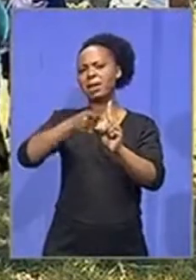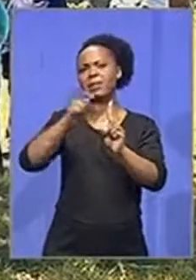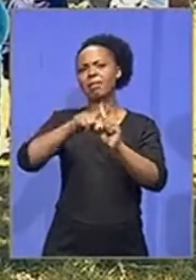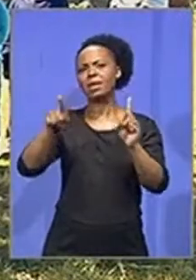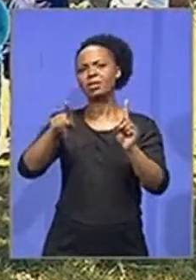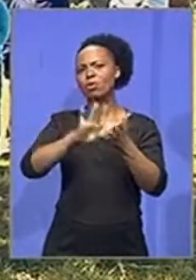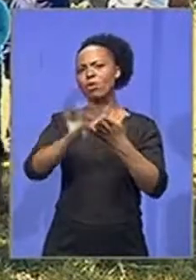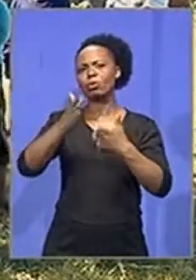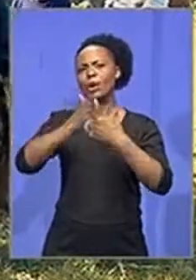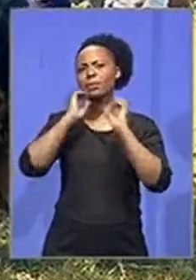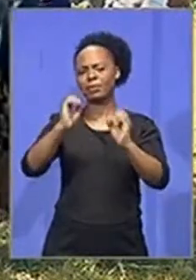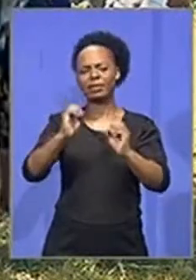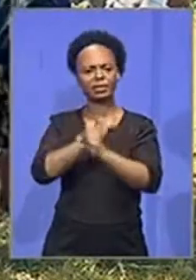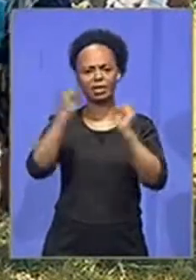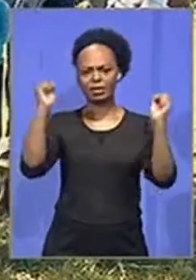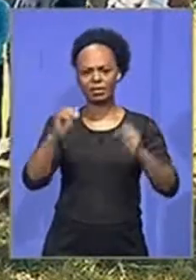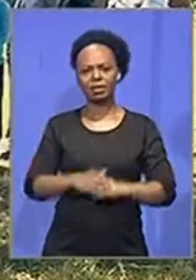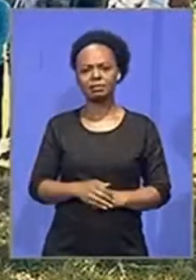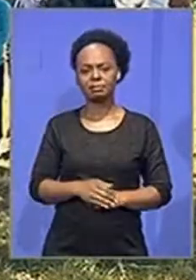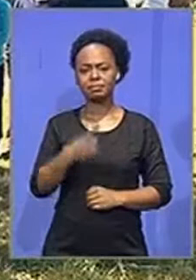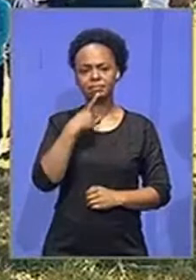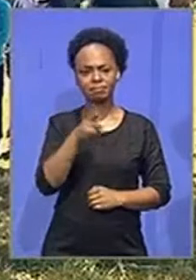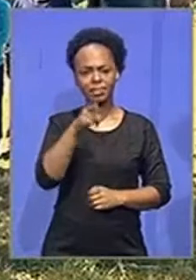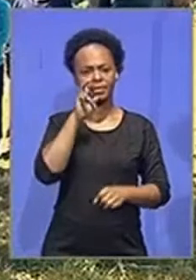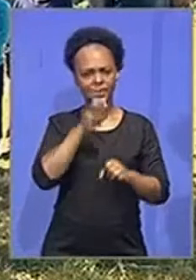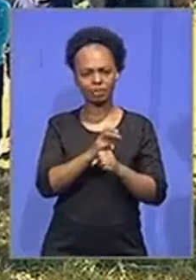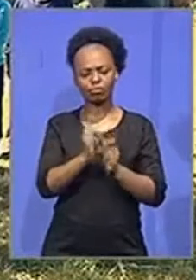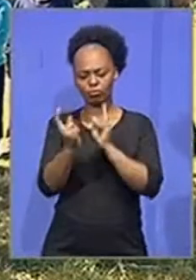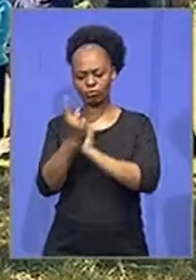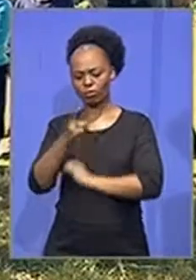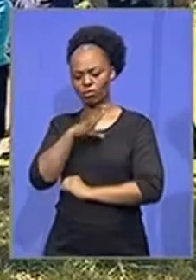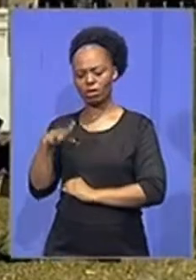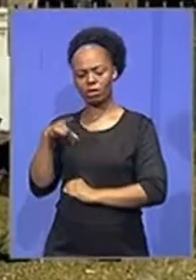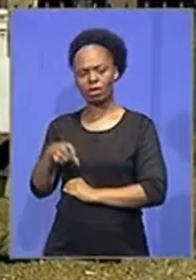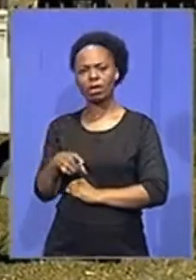botlhe gore ba ikgolaganye le yona tebang le go wetsa lenaane la go khutlisa tiro ya